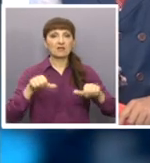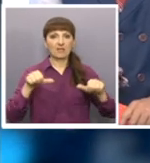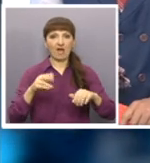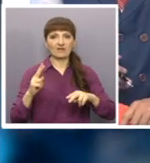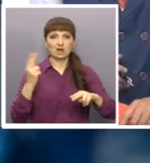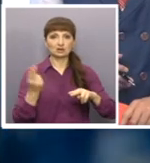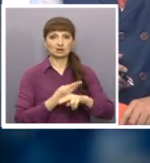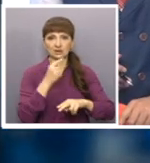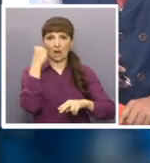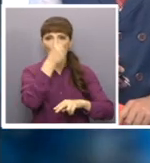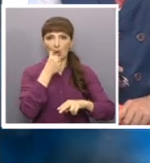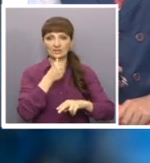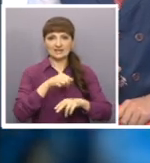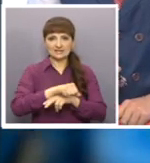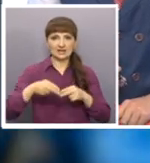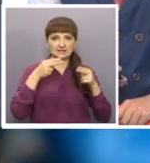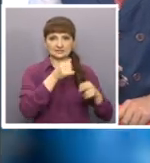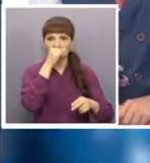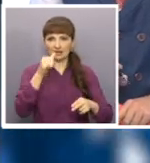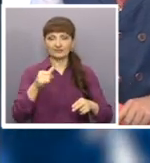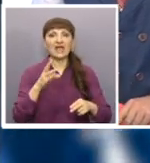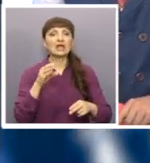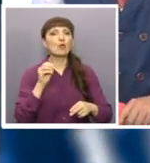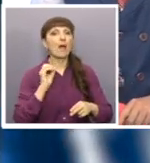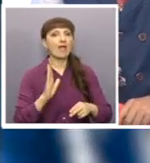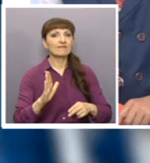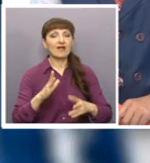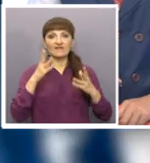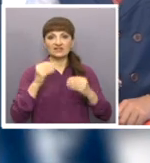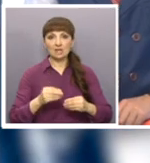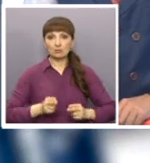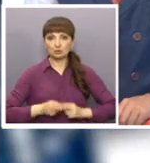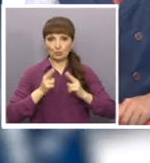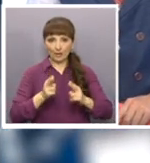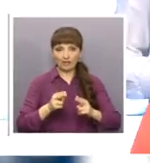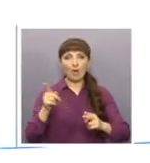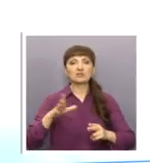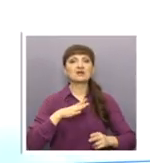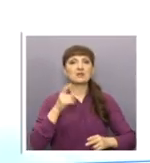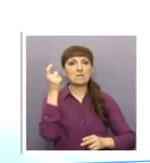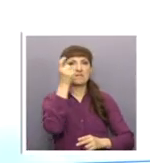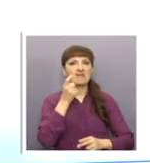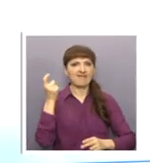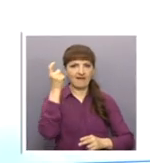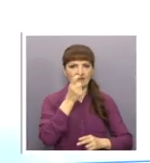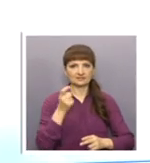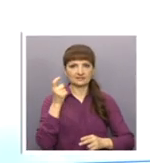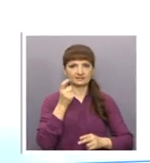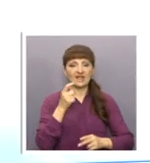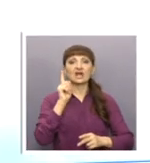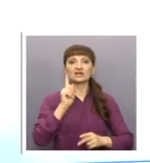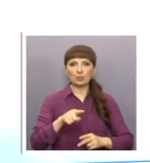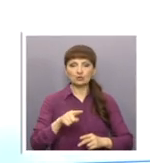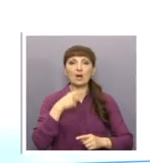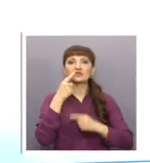о невыезде. Экспертиза показала, что Ханат Илюбаев в день преступления был в состоянии опьянение. К тому же,